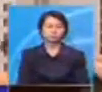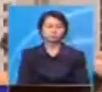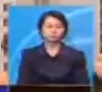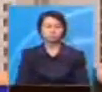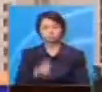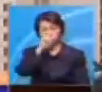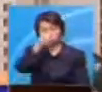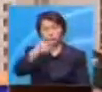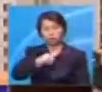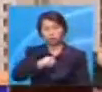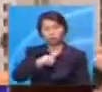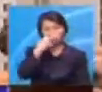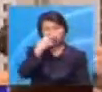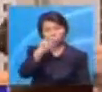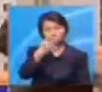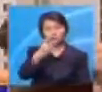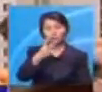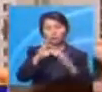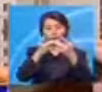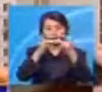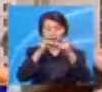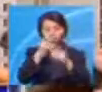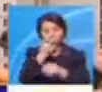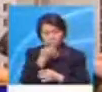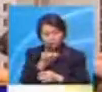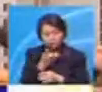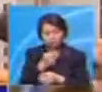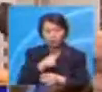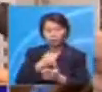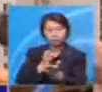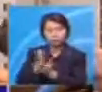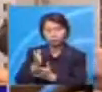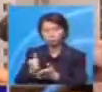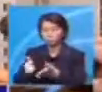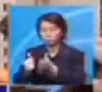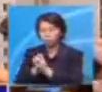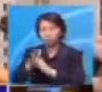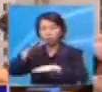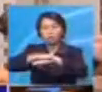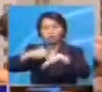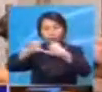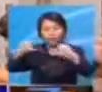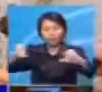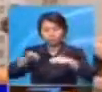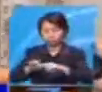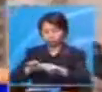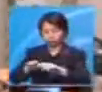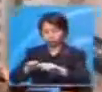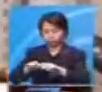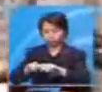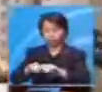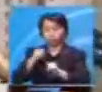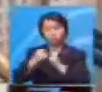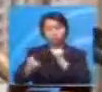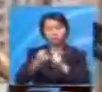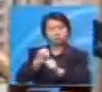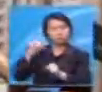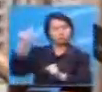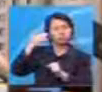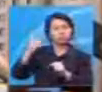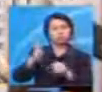saya nampak ni dekat website lepas tu saya pun terus supply melalui online and then tak sangka Pul